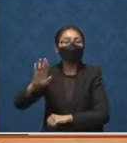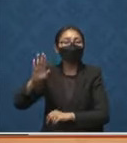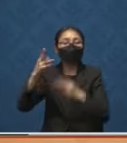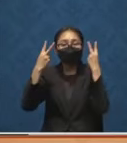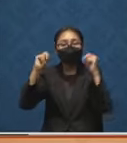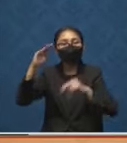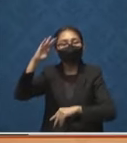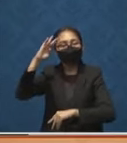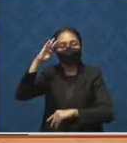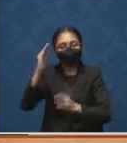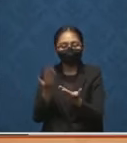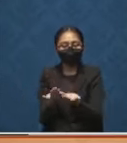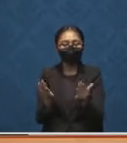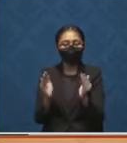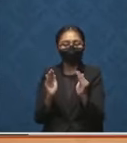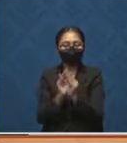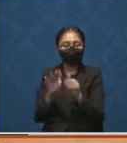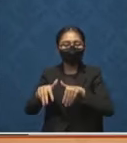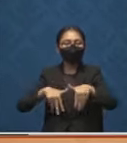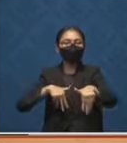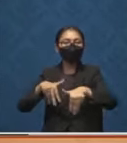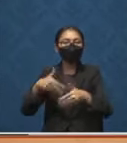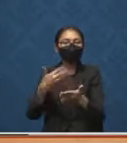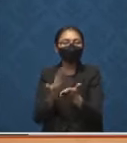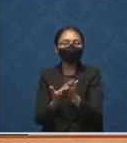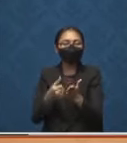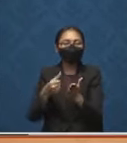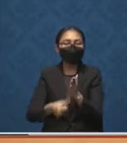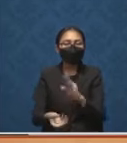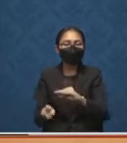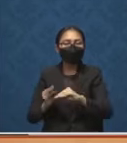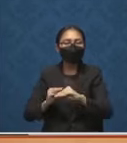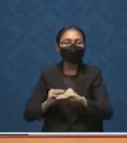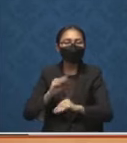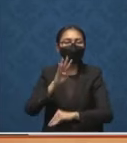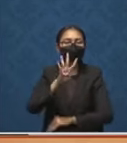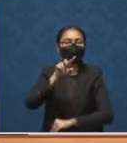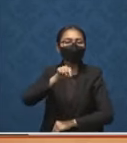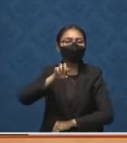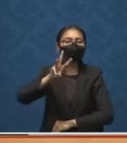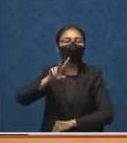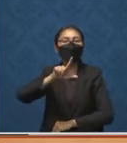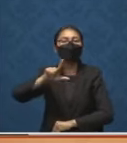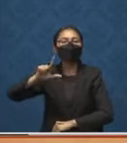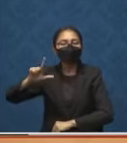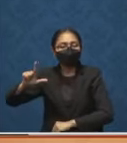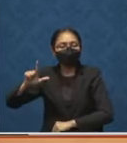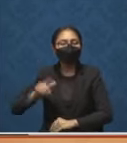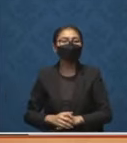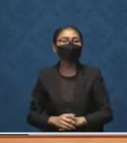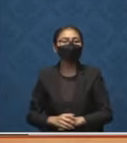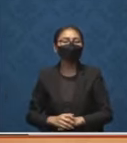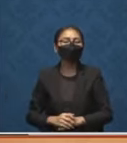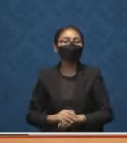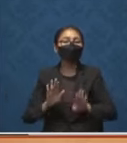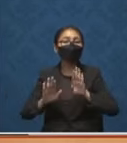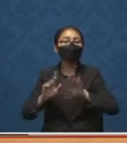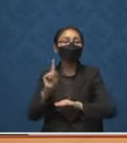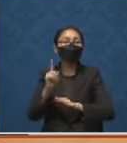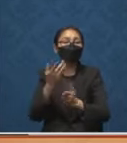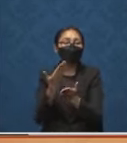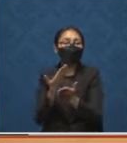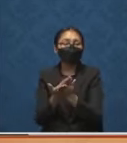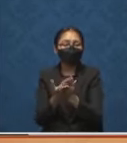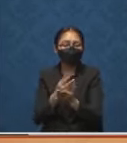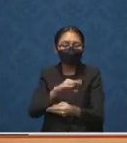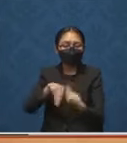ให้หนี้ครัวเรือนของประชาชนเพิ่มขึ้น 4.6 ล้านล้านบาทเท่ากับว่าประชาชนนั้นรายได้ลด